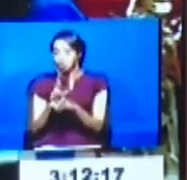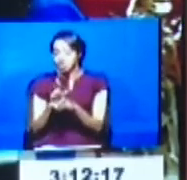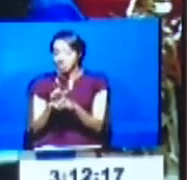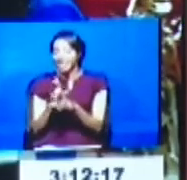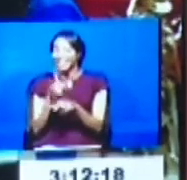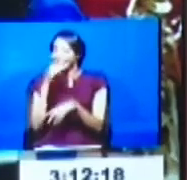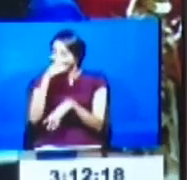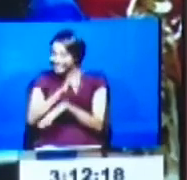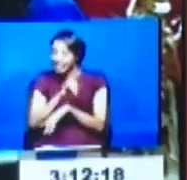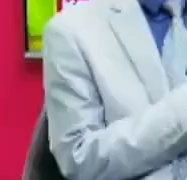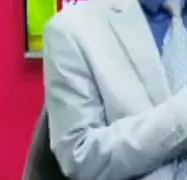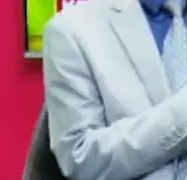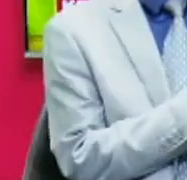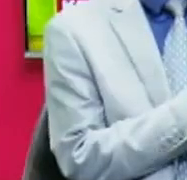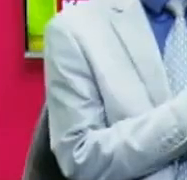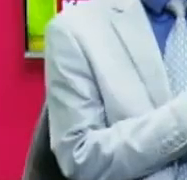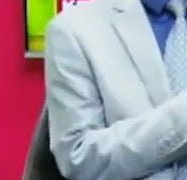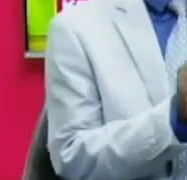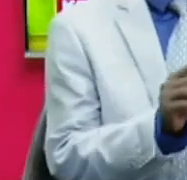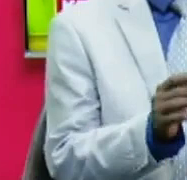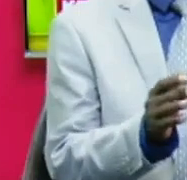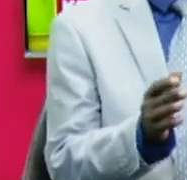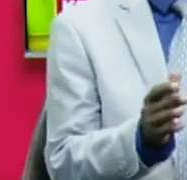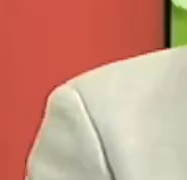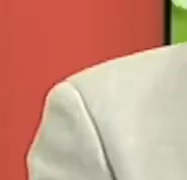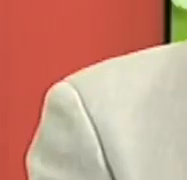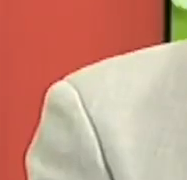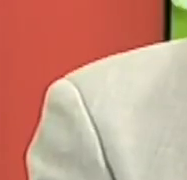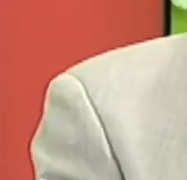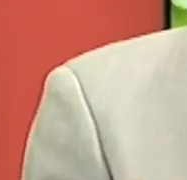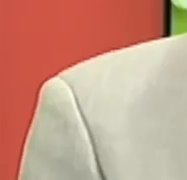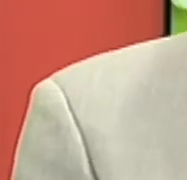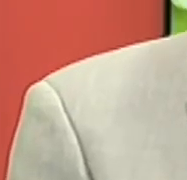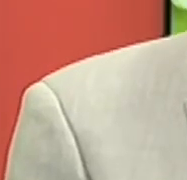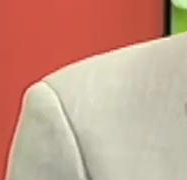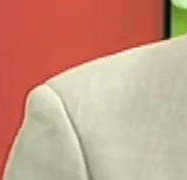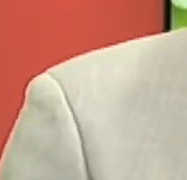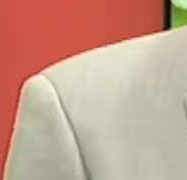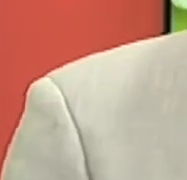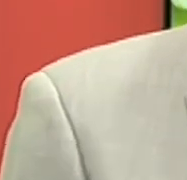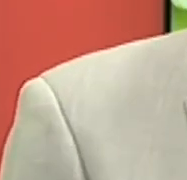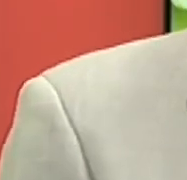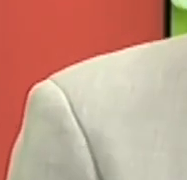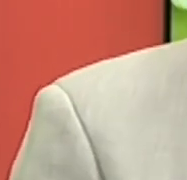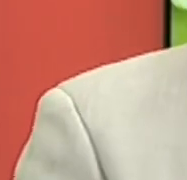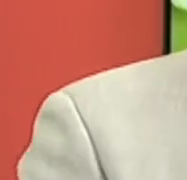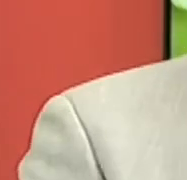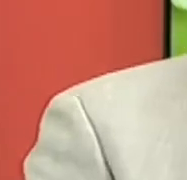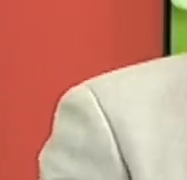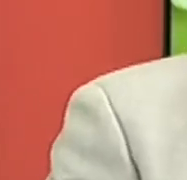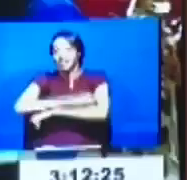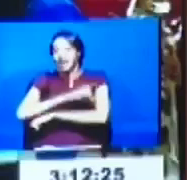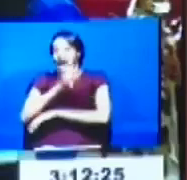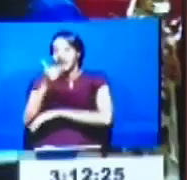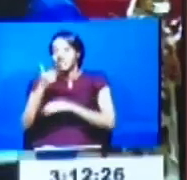tosobola kuwishinga awe Ruto echo che yabala yali abaze abachikuyu yes nga abaleta kwanga toyina